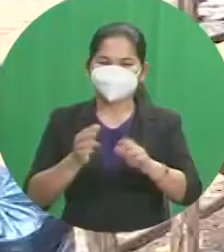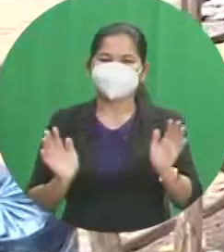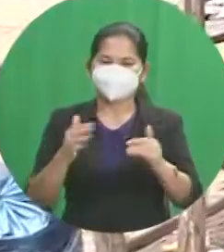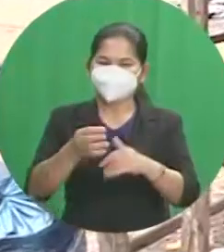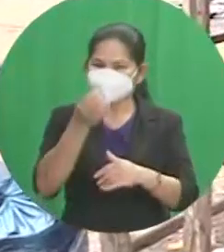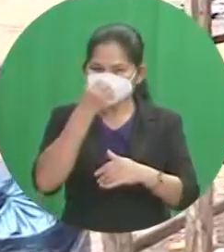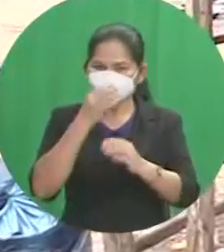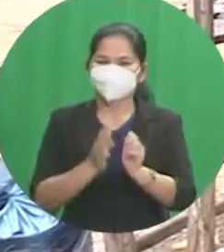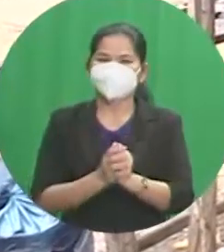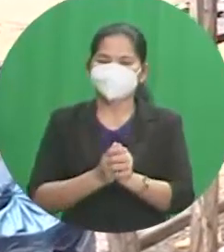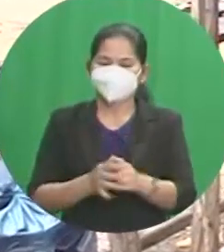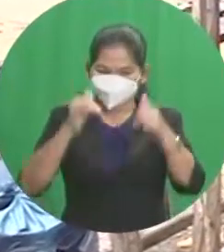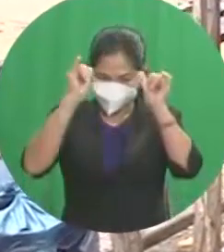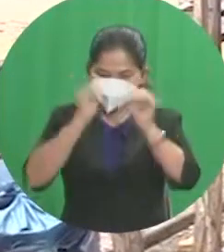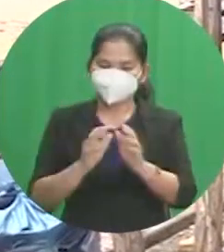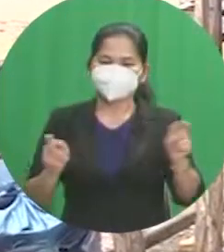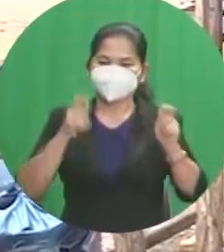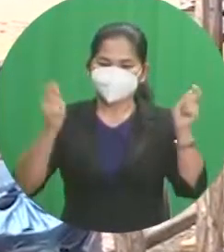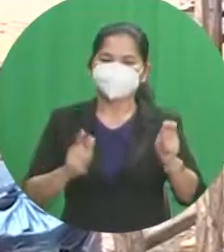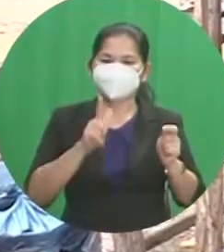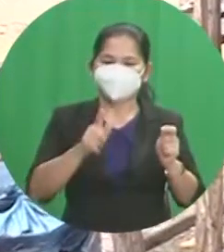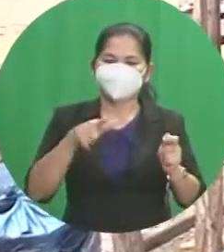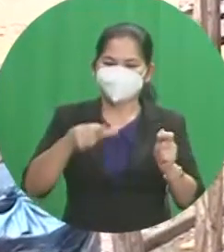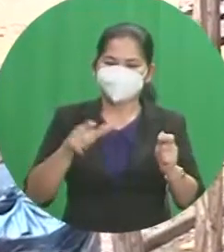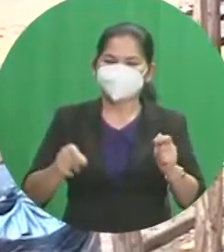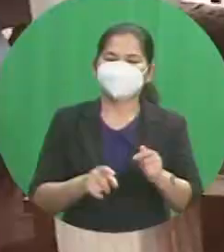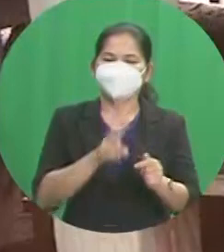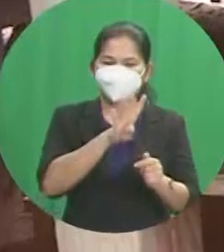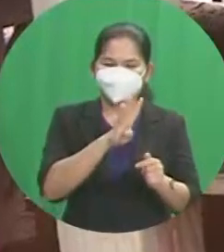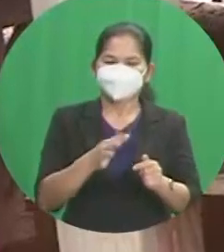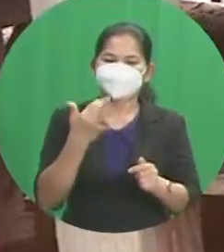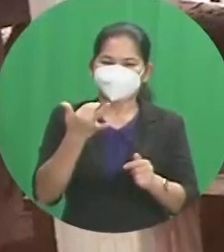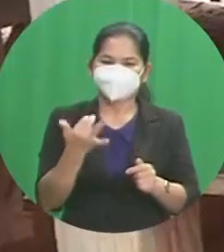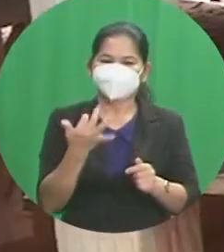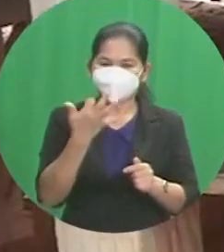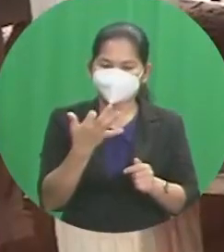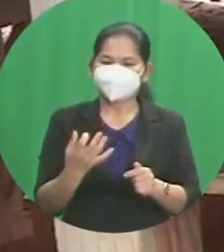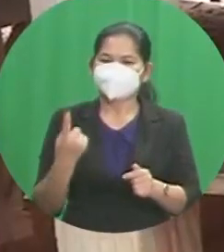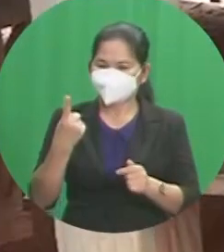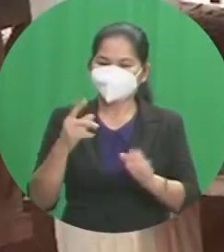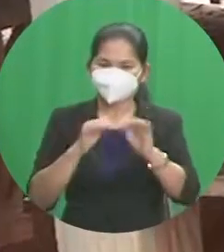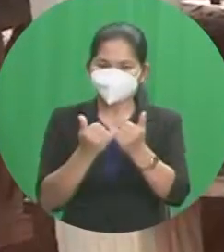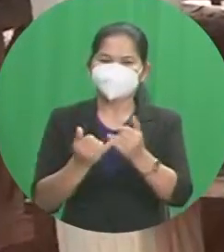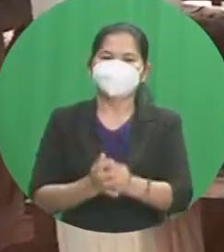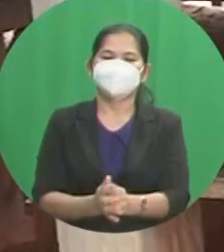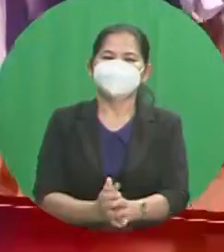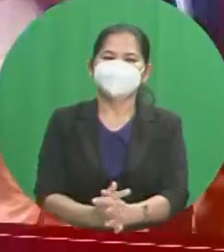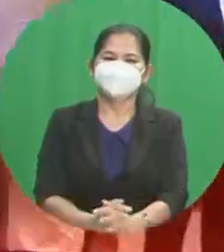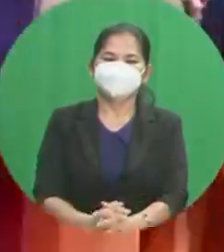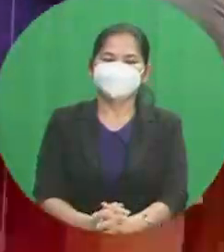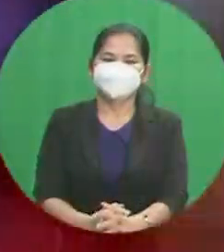អាហារនិងសាច់គោសម្រាប់ថ្ងៃបុណ្យរយ៉ាហាជីចំនួន481គ្រួសារ